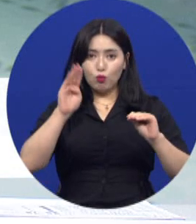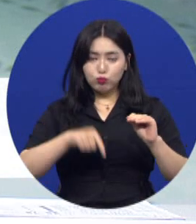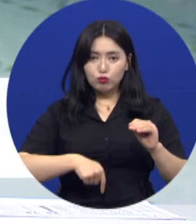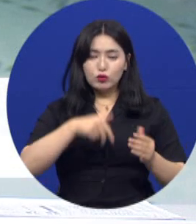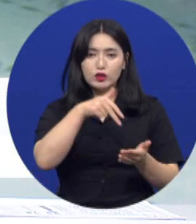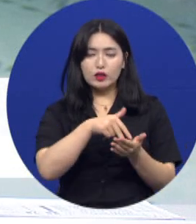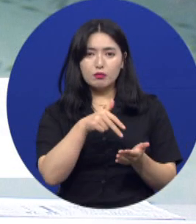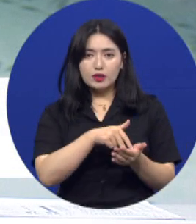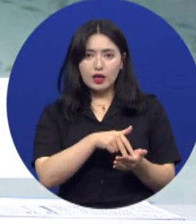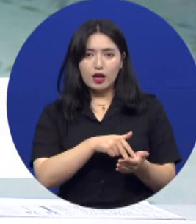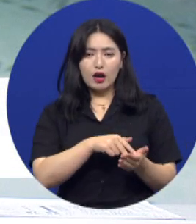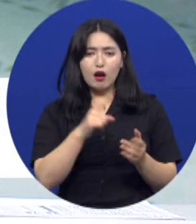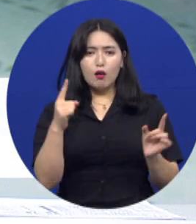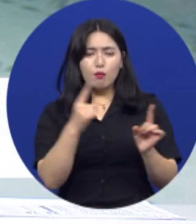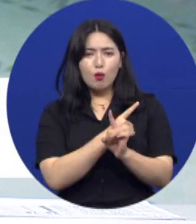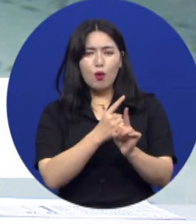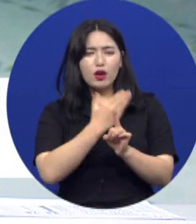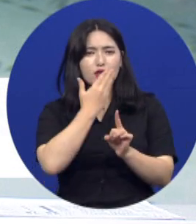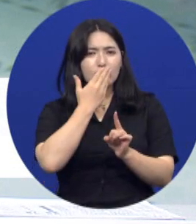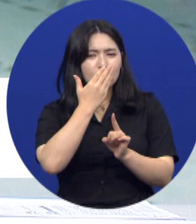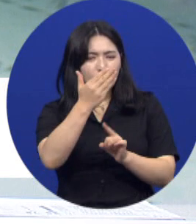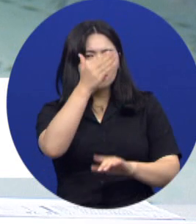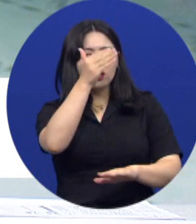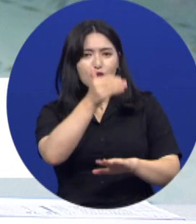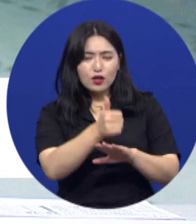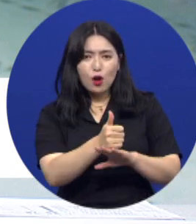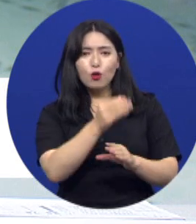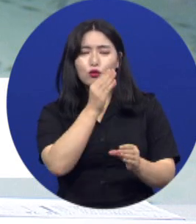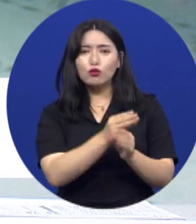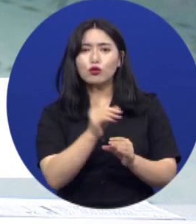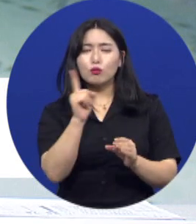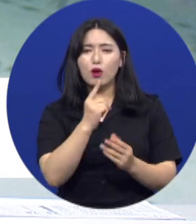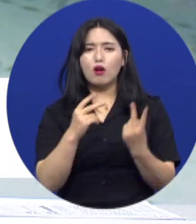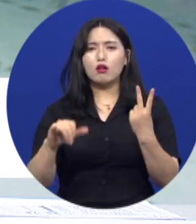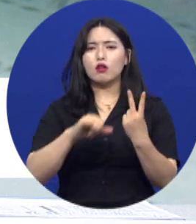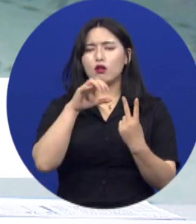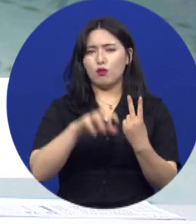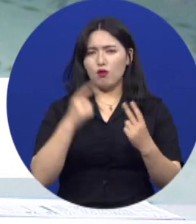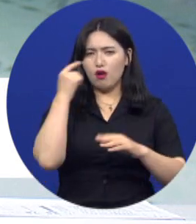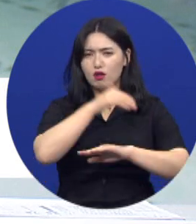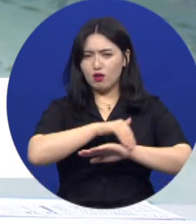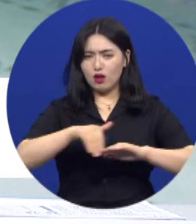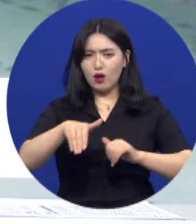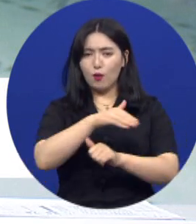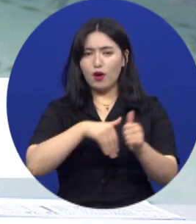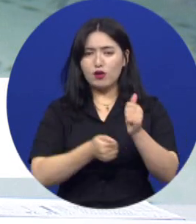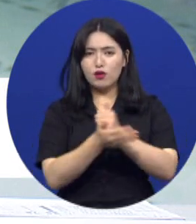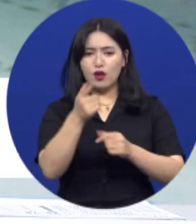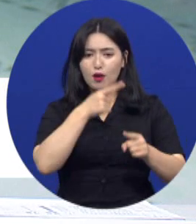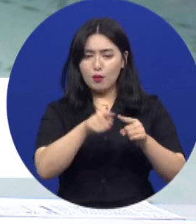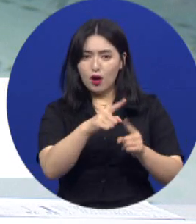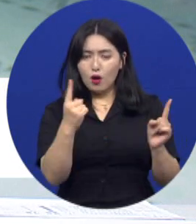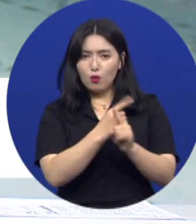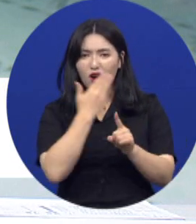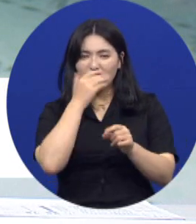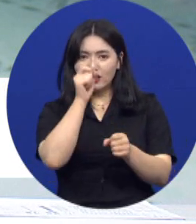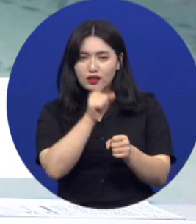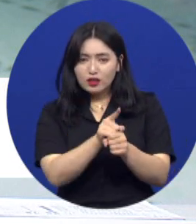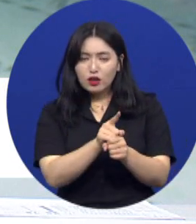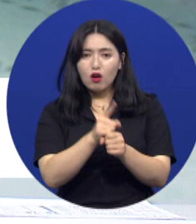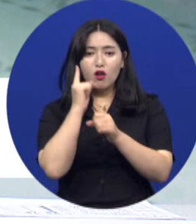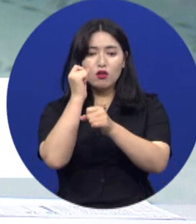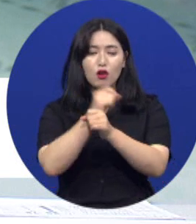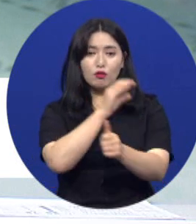국토교통부가 사실상 보완이 가능하다는 결론을 내린 제주 제2공항 전략환경영향평가 보완 가능성 검토